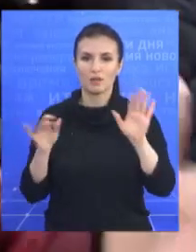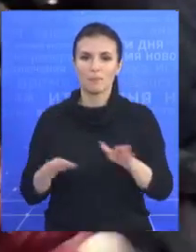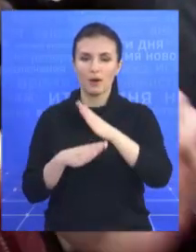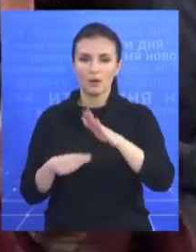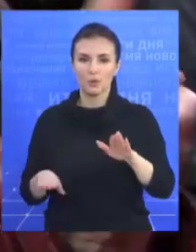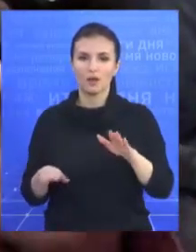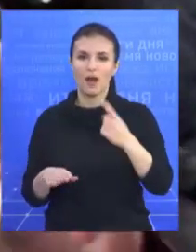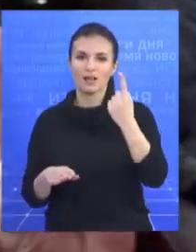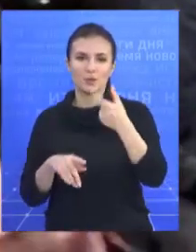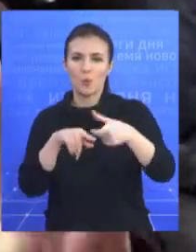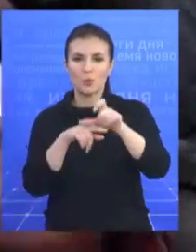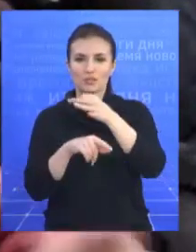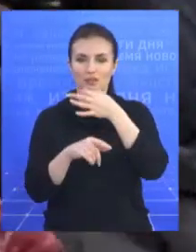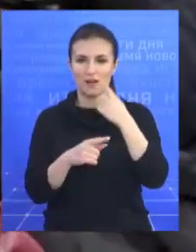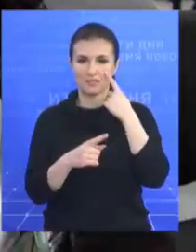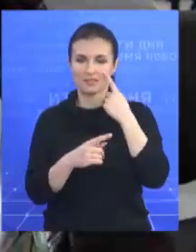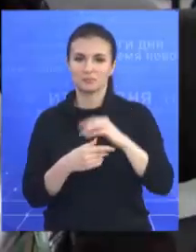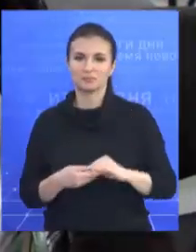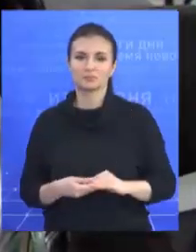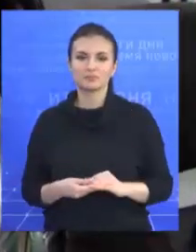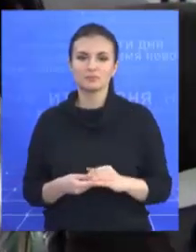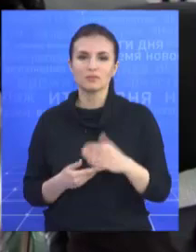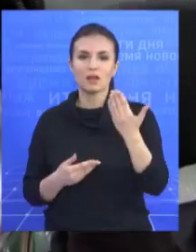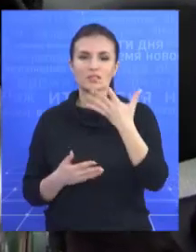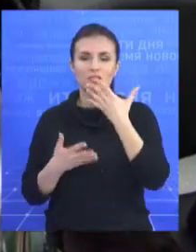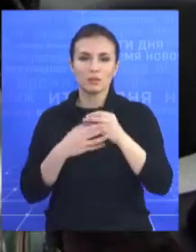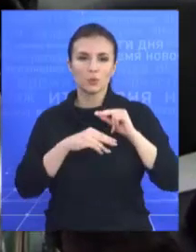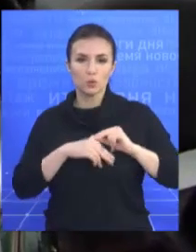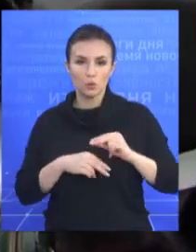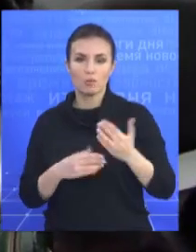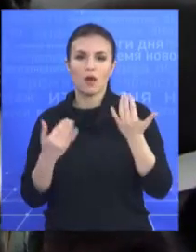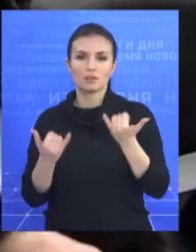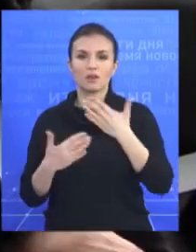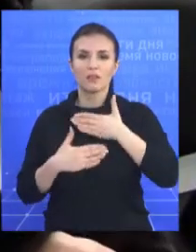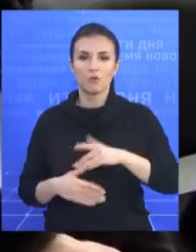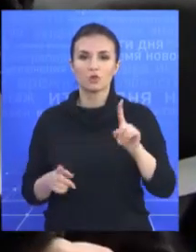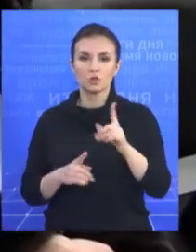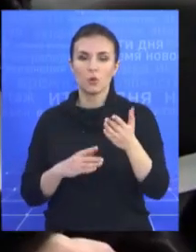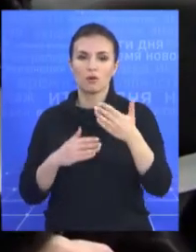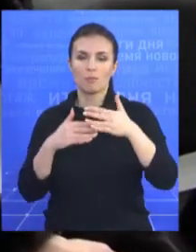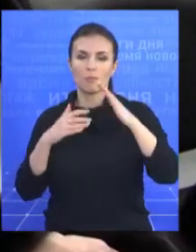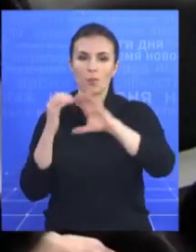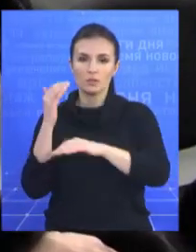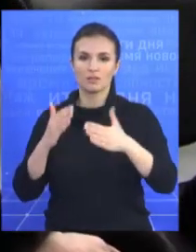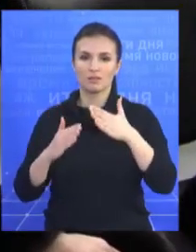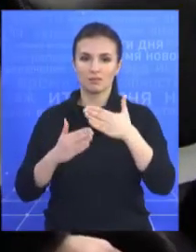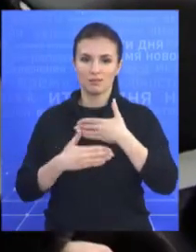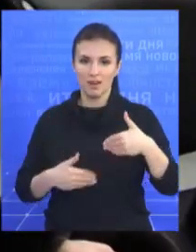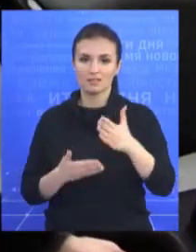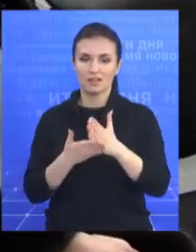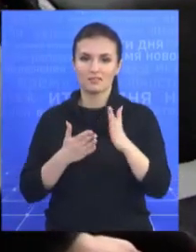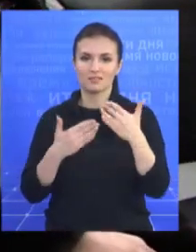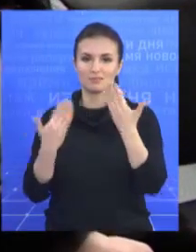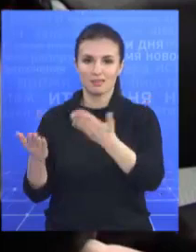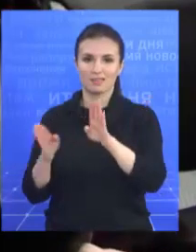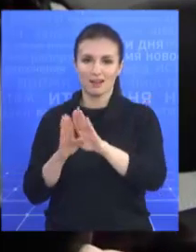и поют. Там один, конечно, мне нравится, очень-очень. Довольны были своим трудом, а теперь довольны то, что за нами тоже есть такая,